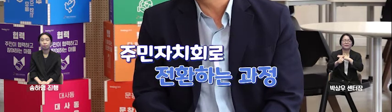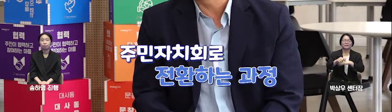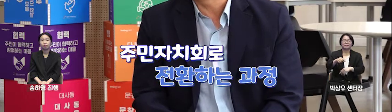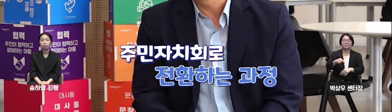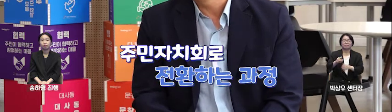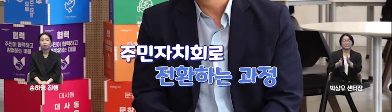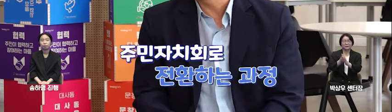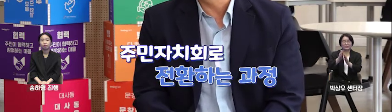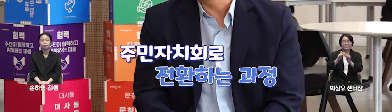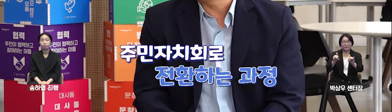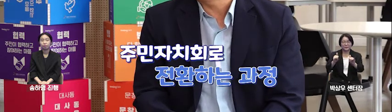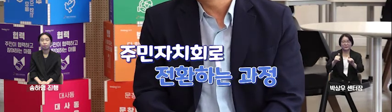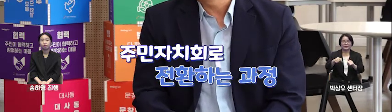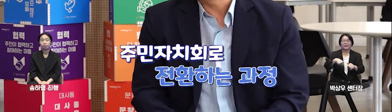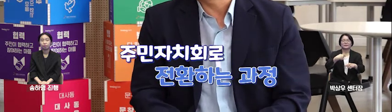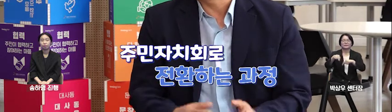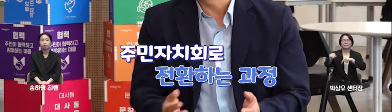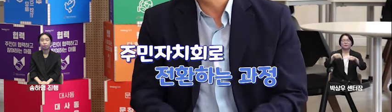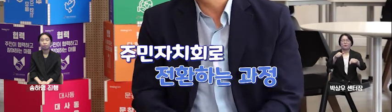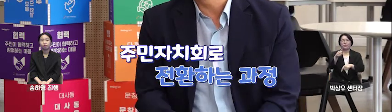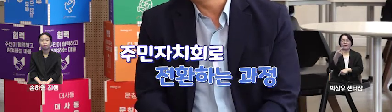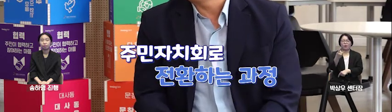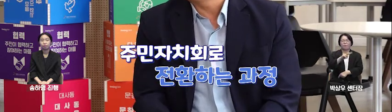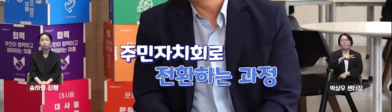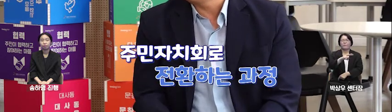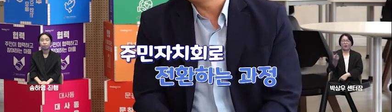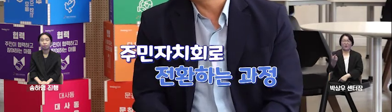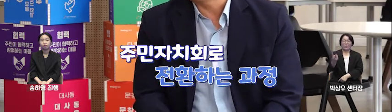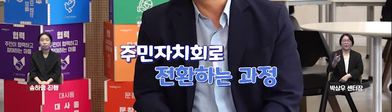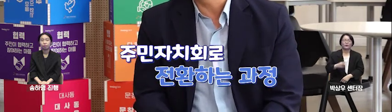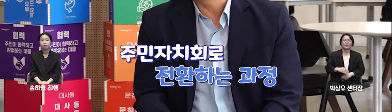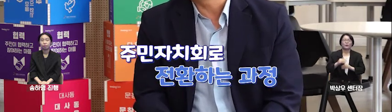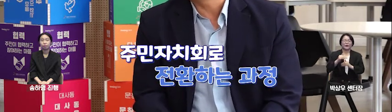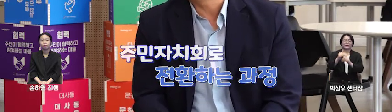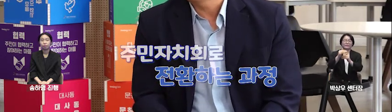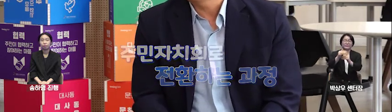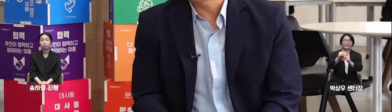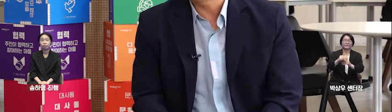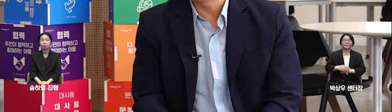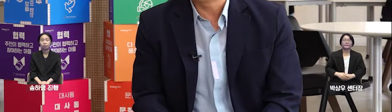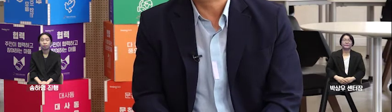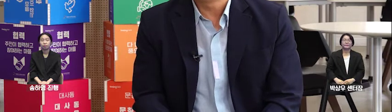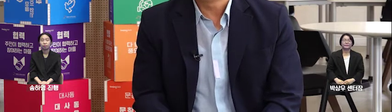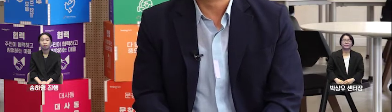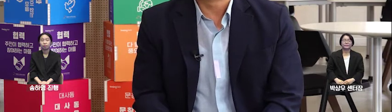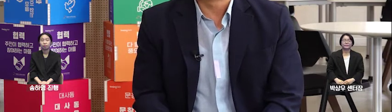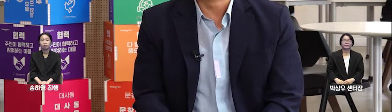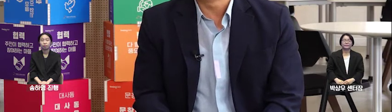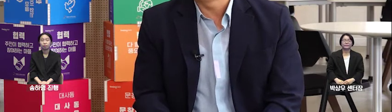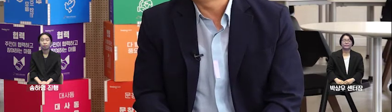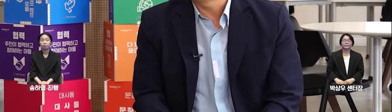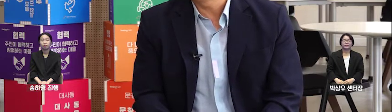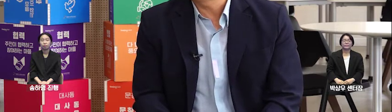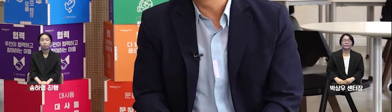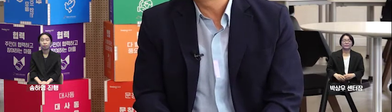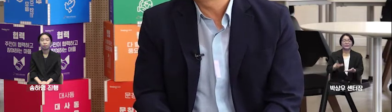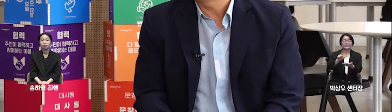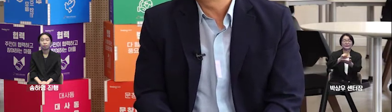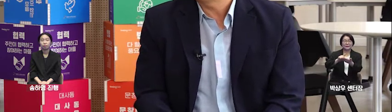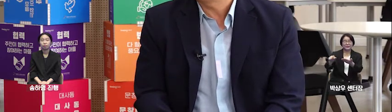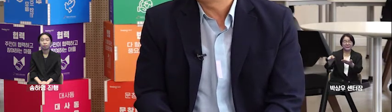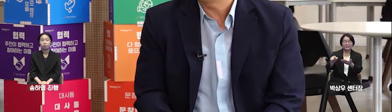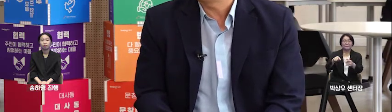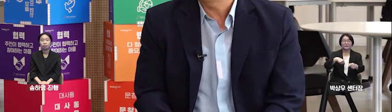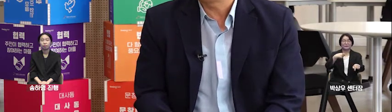설치하도록 이렇게 지금 예, 전환되어지는 이제 그런 과정에 있습니다. 물론 이번